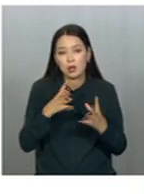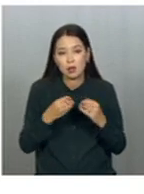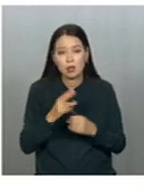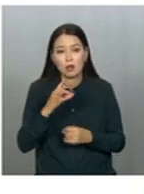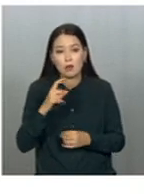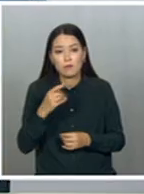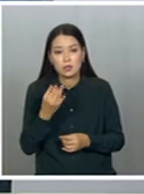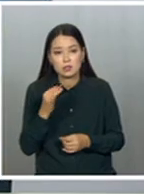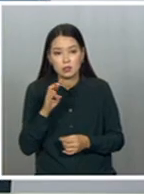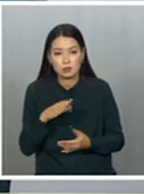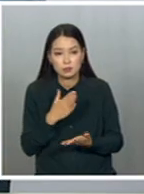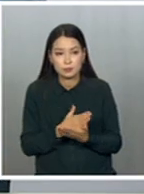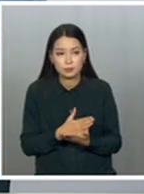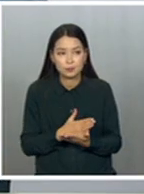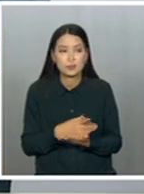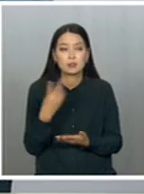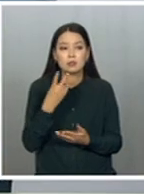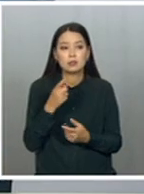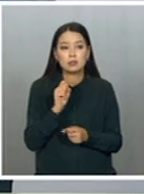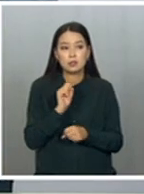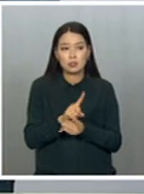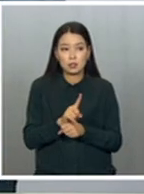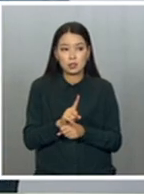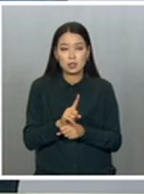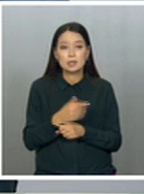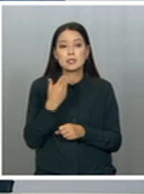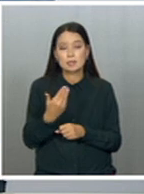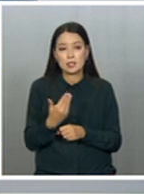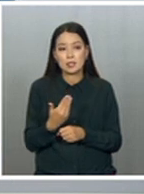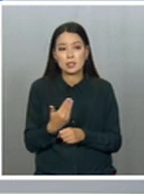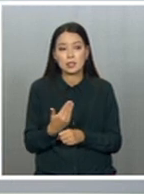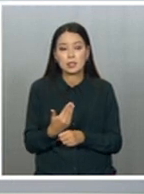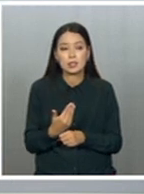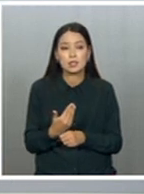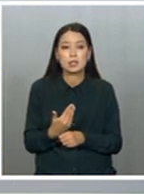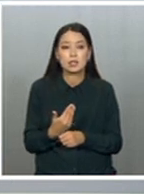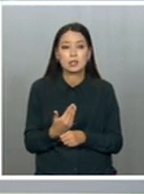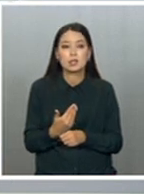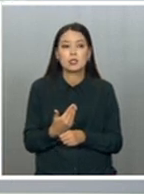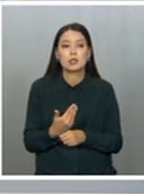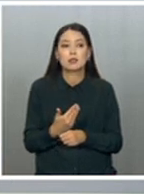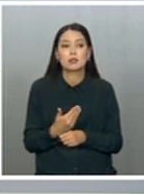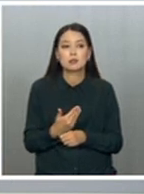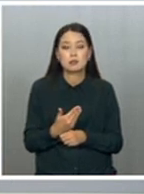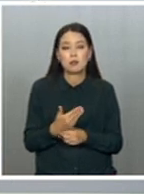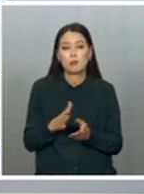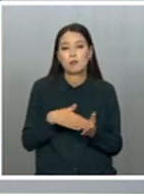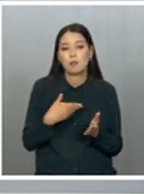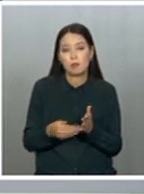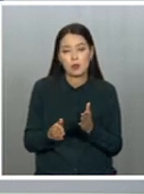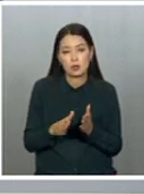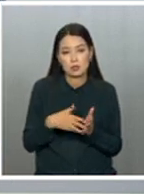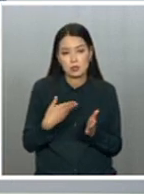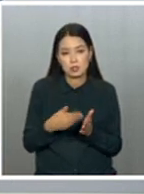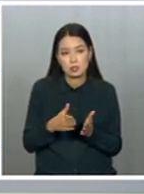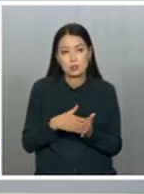коэффициенті. Екінші тапсырма. Сіздерге су, өсімдік майы және де өсімдік берілген. Осы